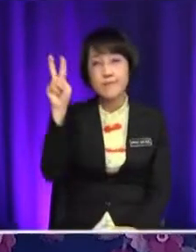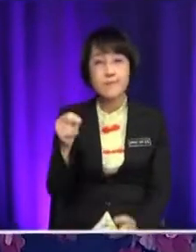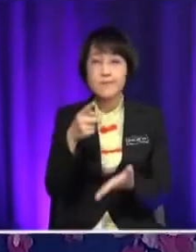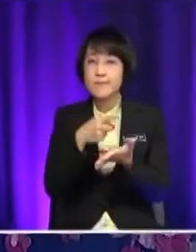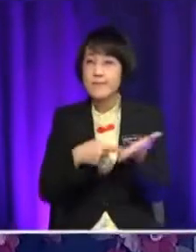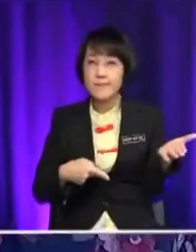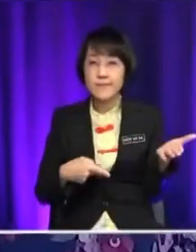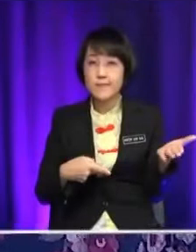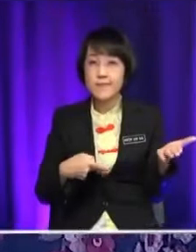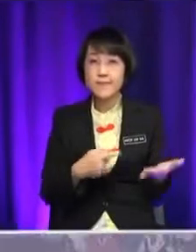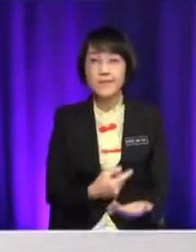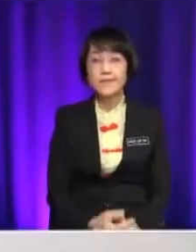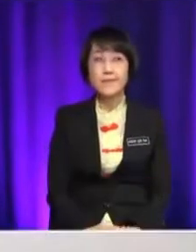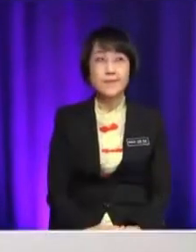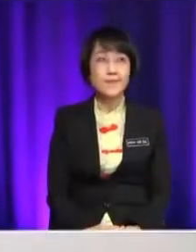Faiz?